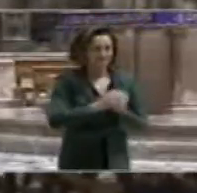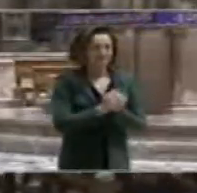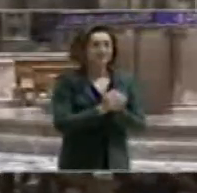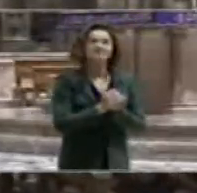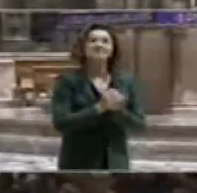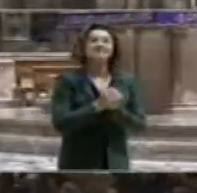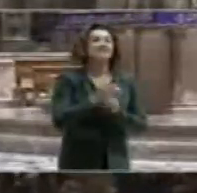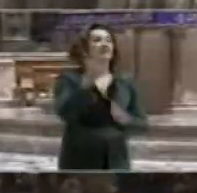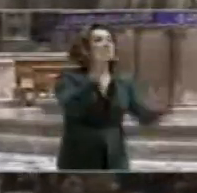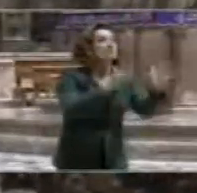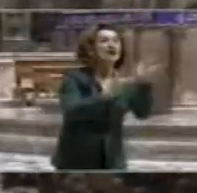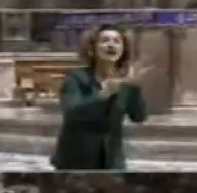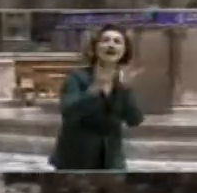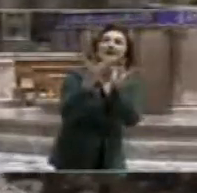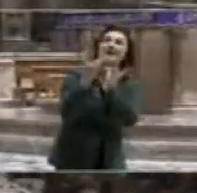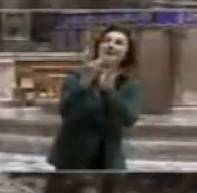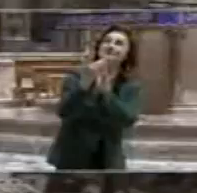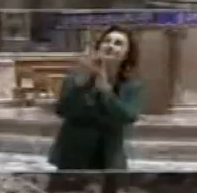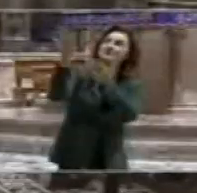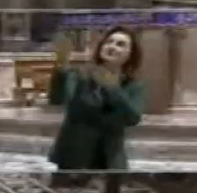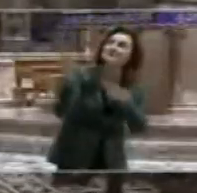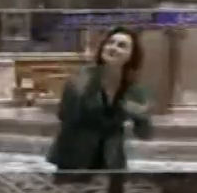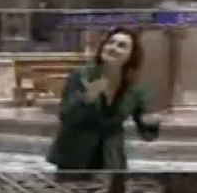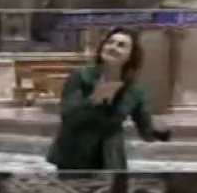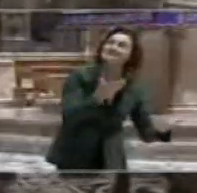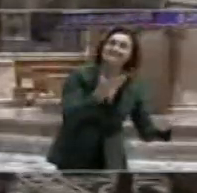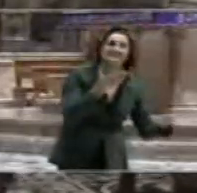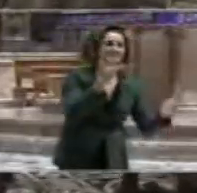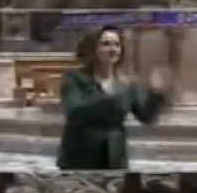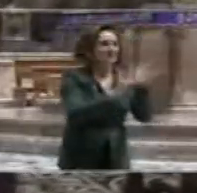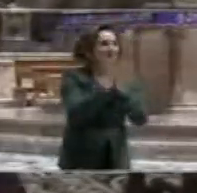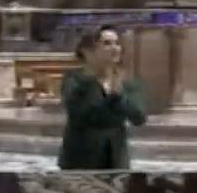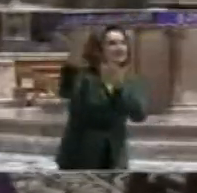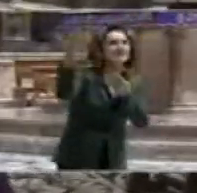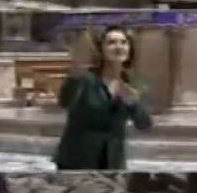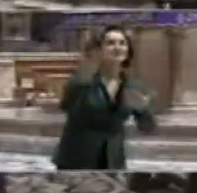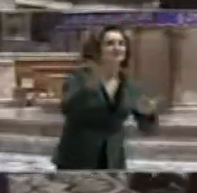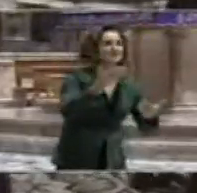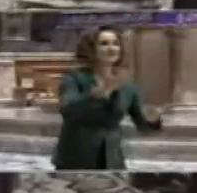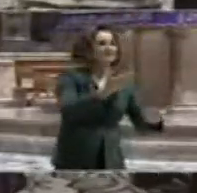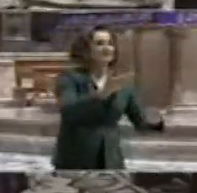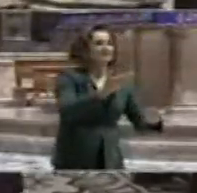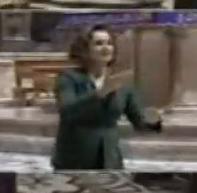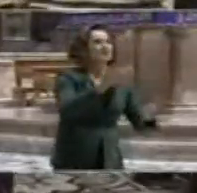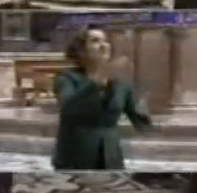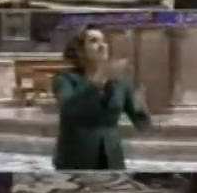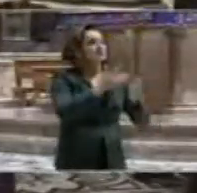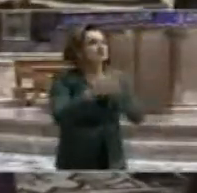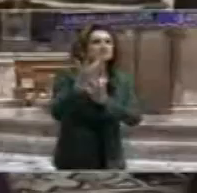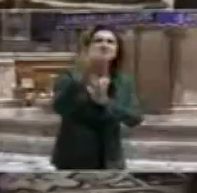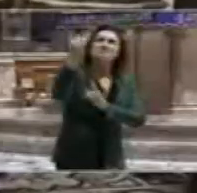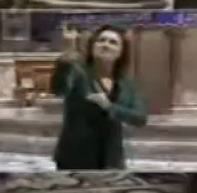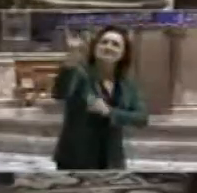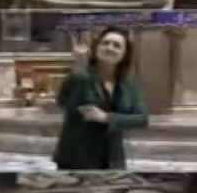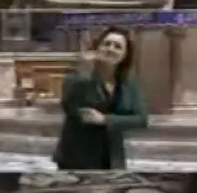La resistenza che può vincere l'impazienza, illuminare la storia, seminare speranza. La resistenza perseverante di chi non si lascia